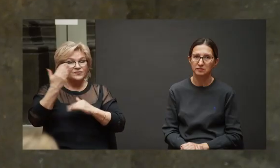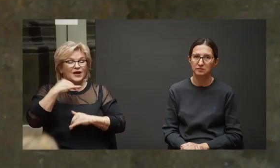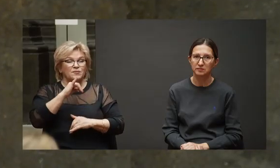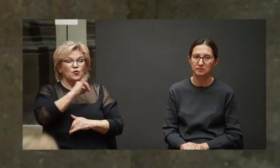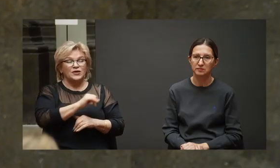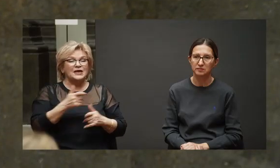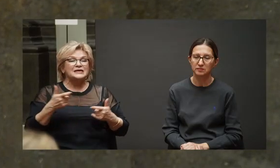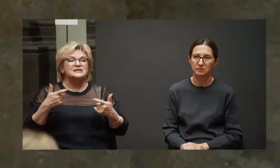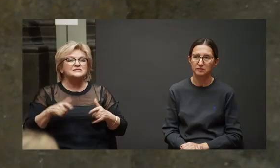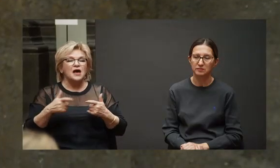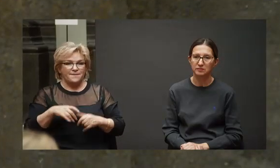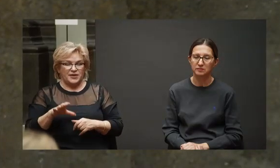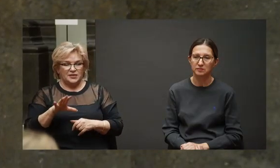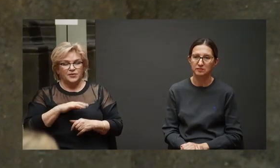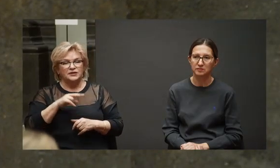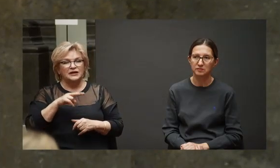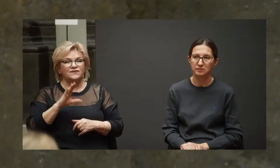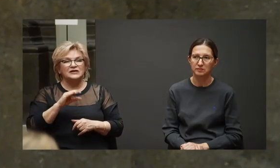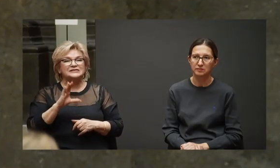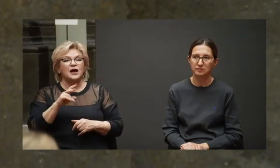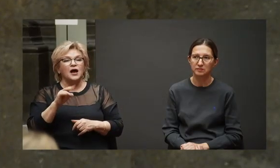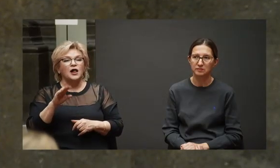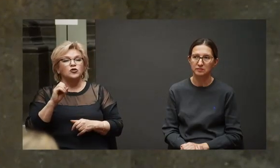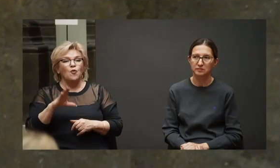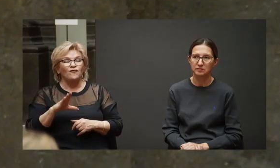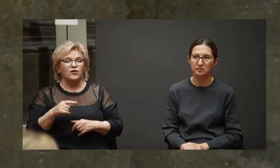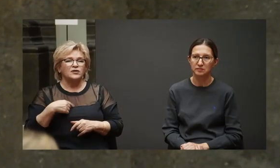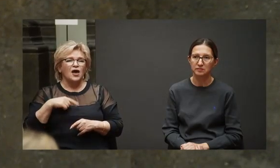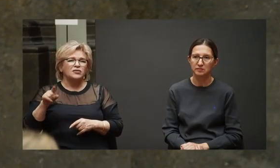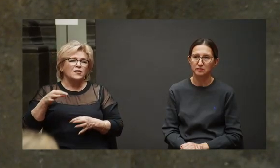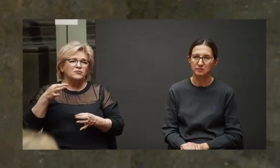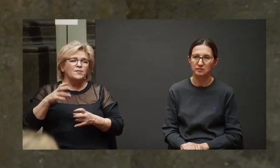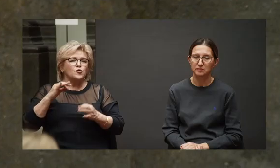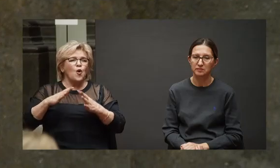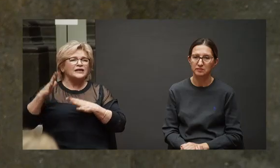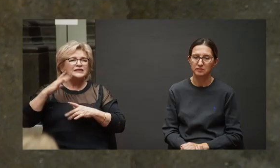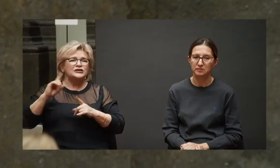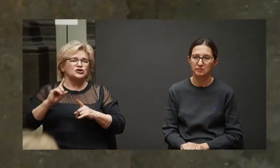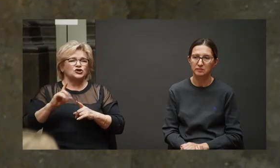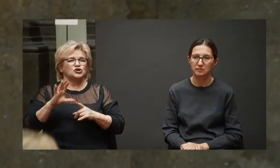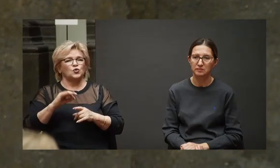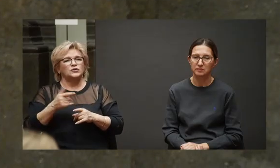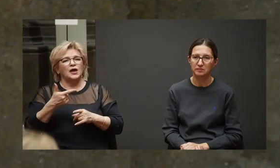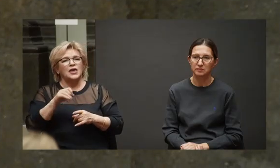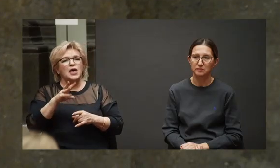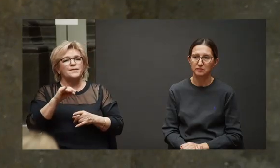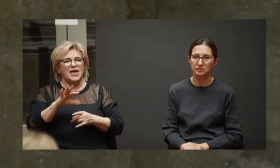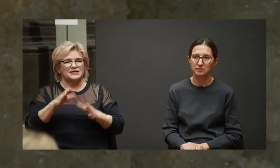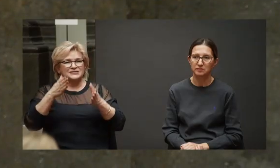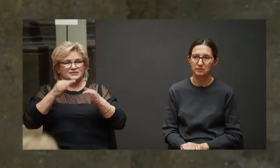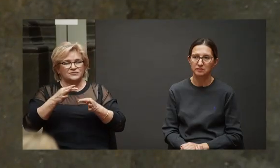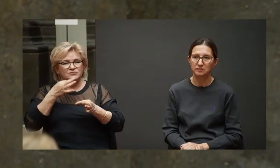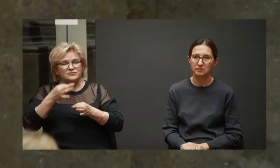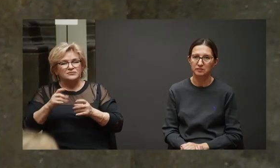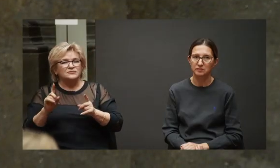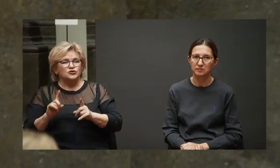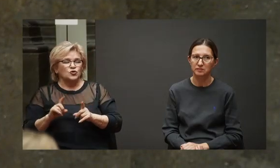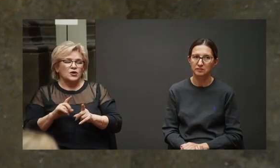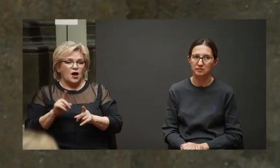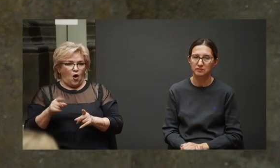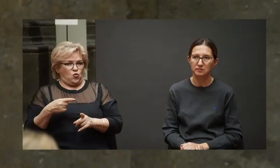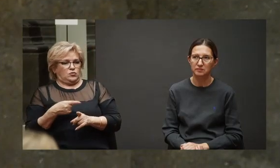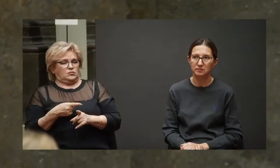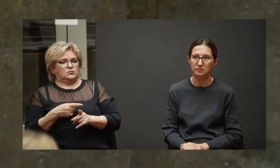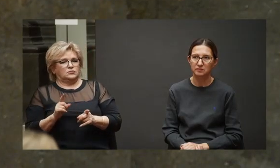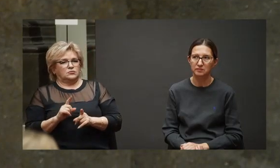на экзамене Глеб Иванович Соколов, которому я что-то отвечала про античность и упомянула Гермеса, который тут сидит, он как